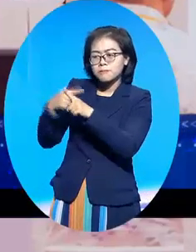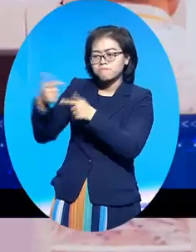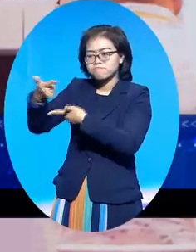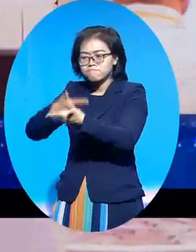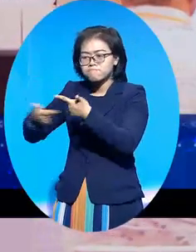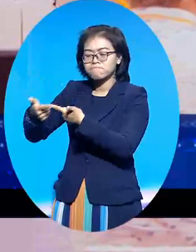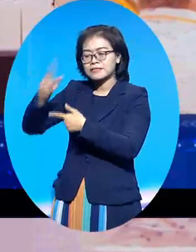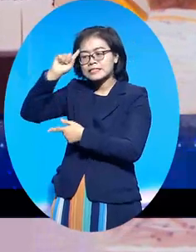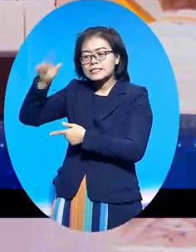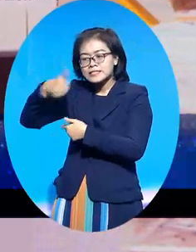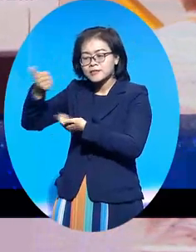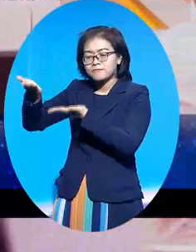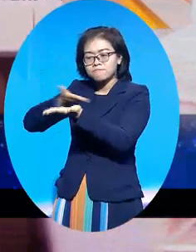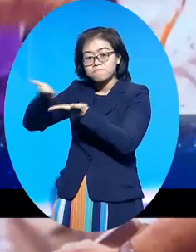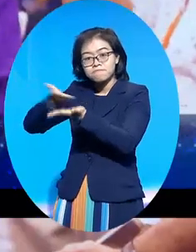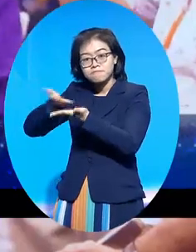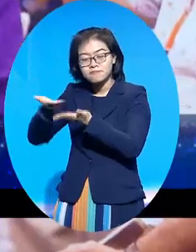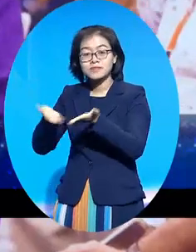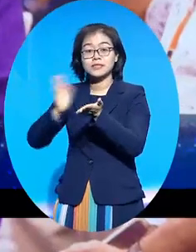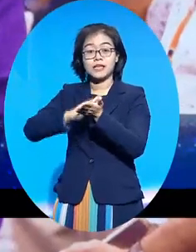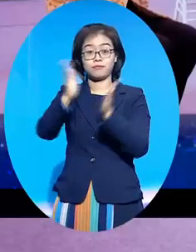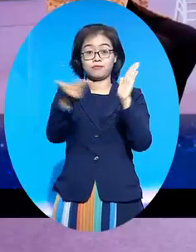qua đó giới thiệu và quảng bá các giống chó